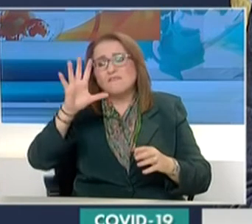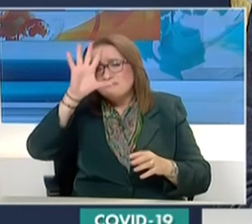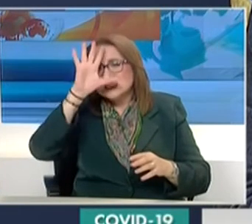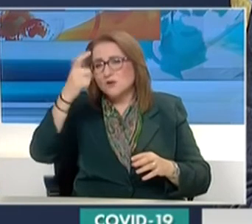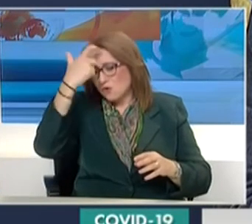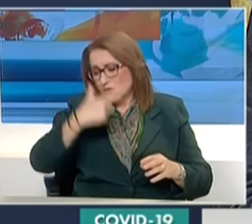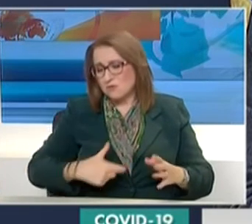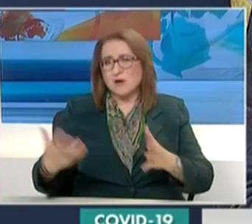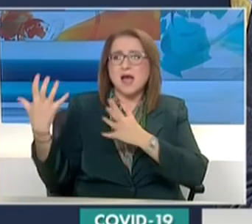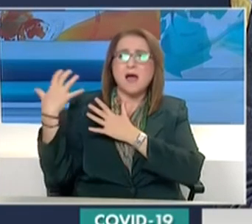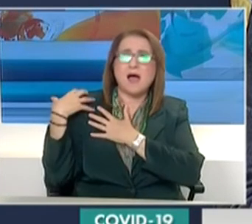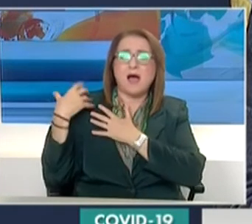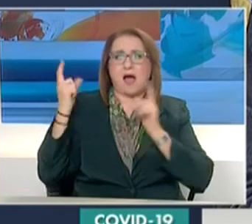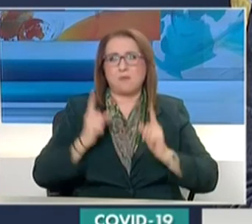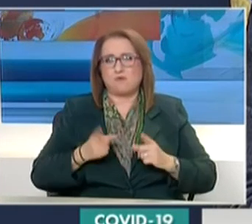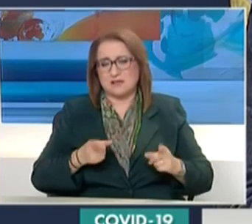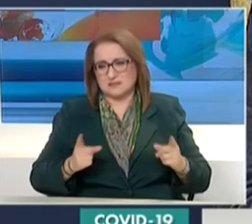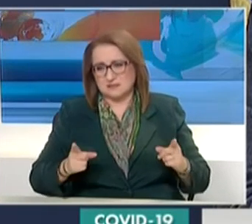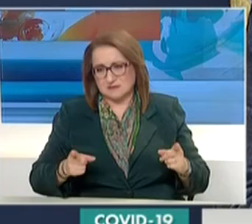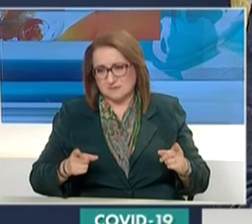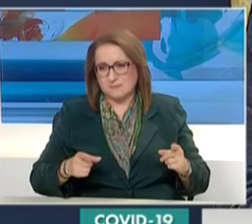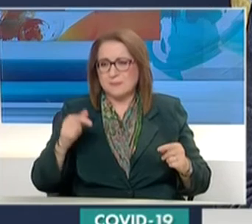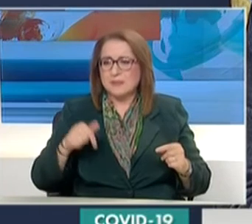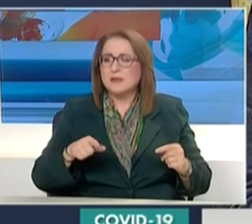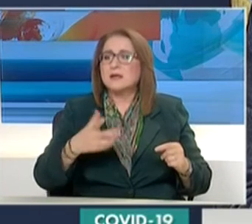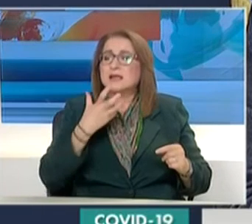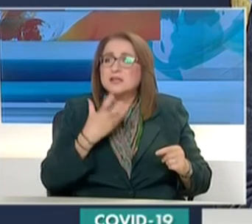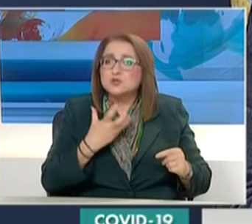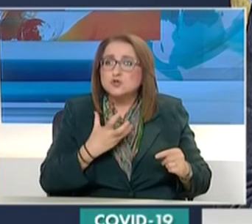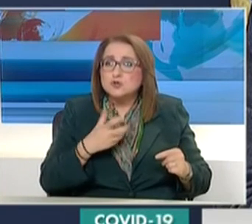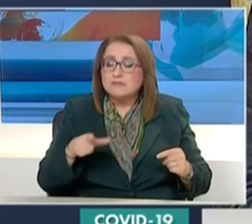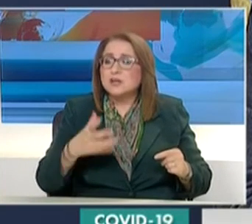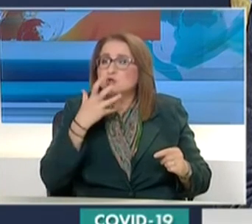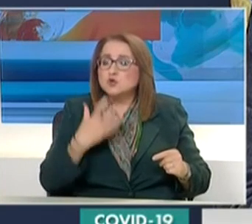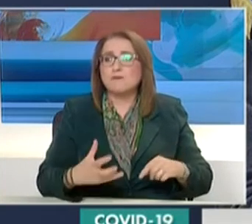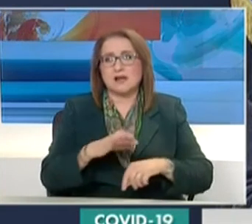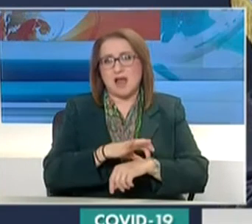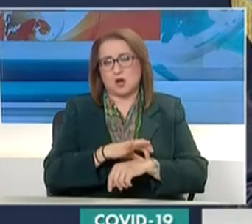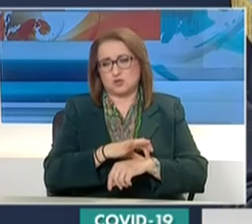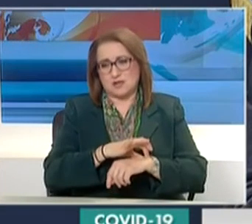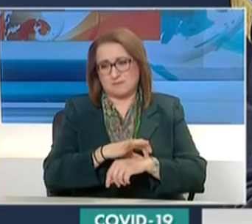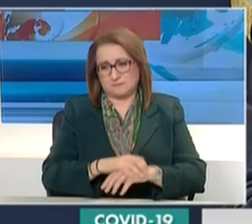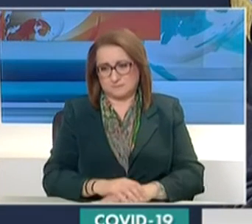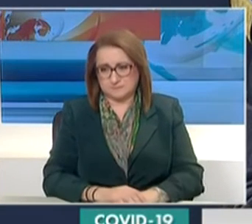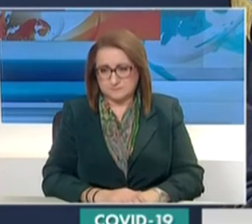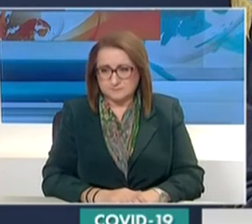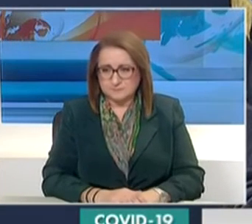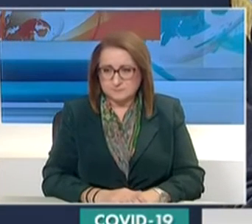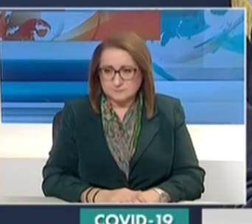το βάρος των αποφάσεών μας και της πιθανής σοβαρής νόσου σε έναν διπλανό μας.